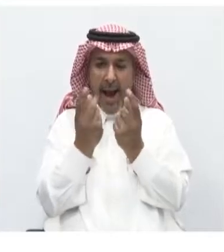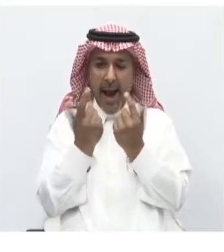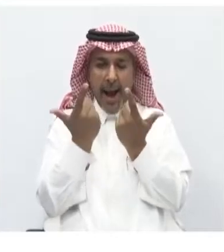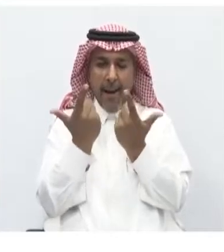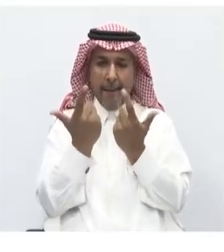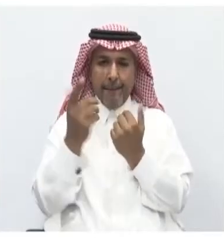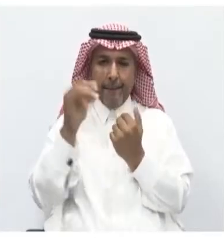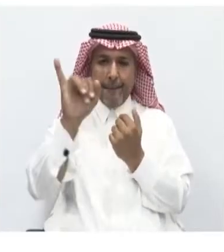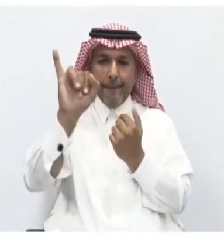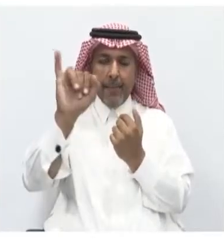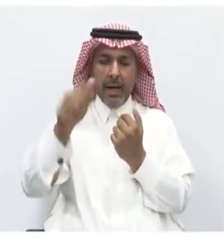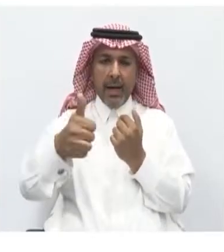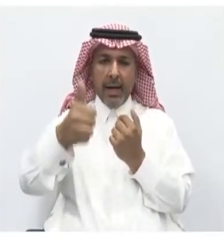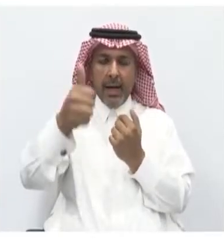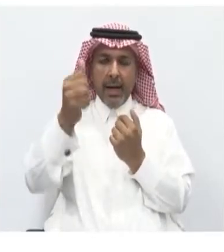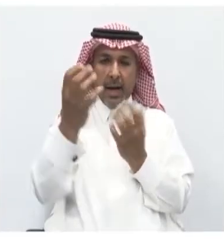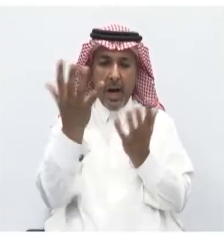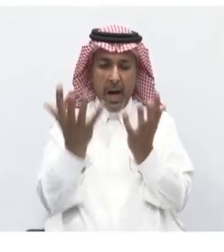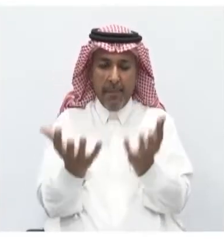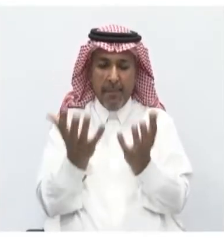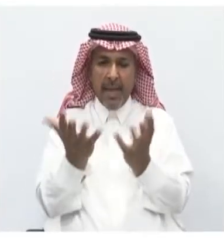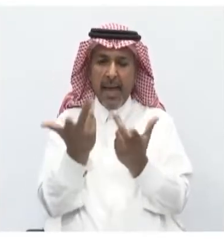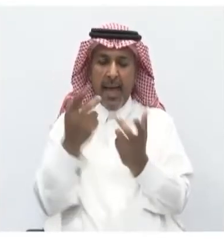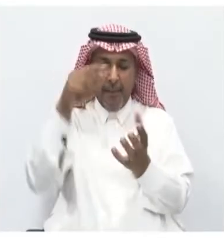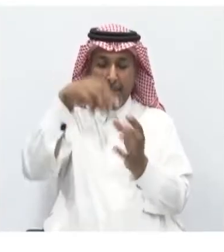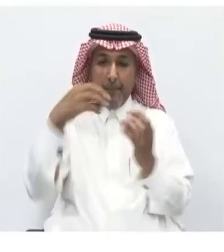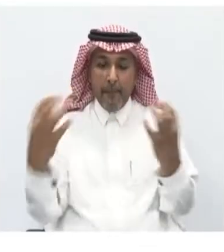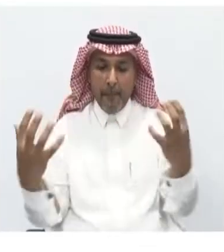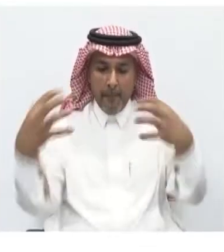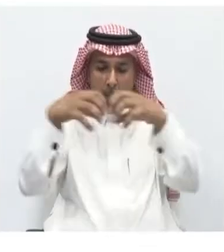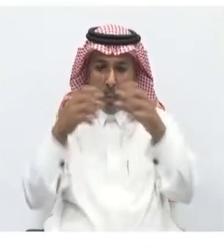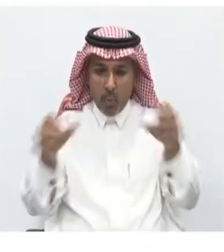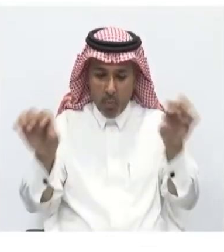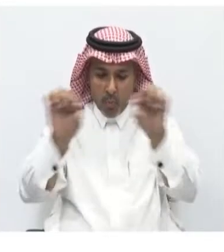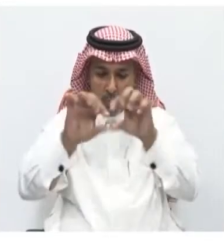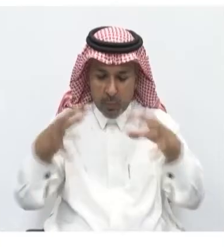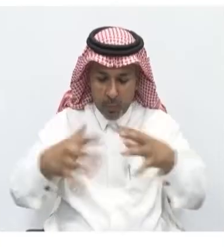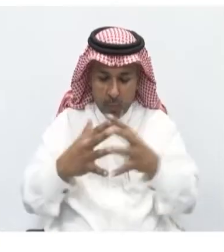عند بدايه التفاعل كميه المواد الناتجه